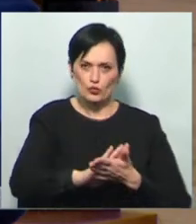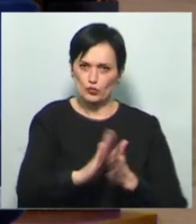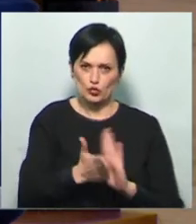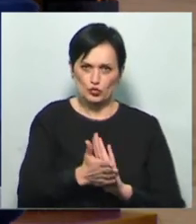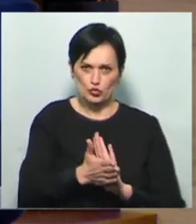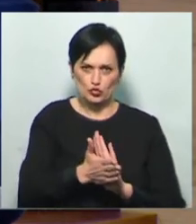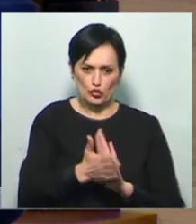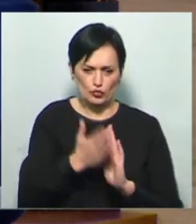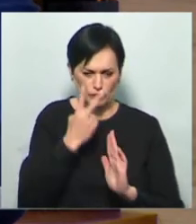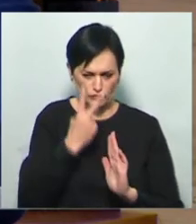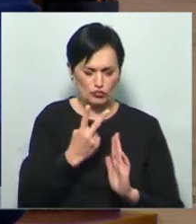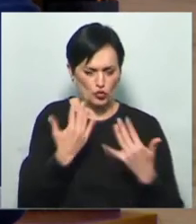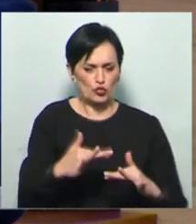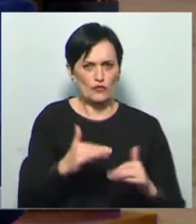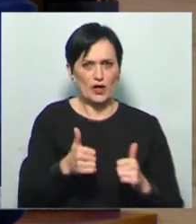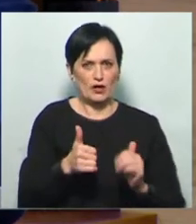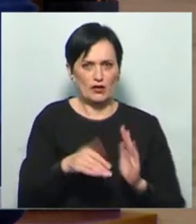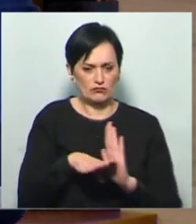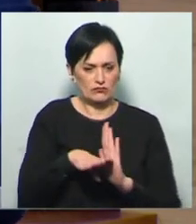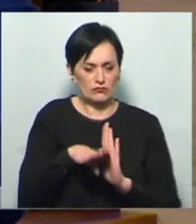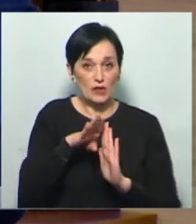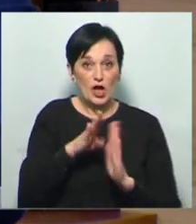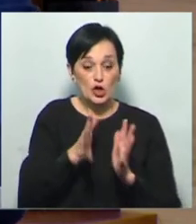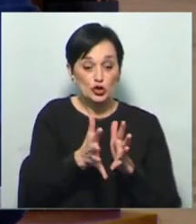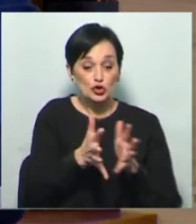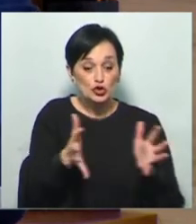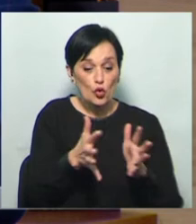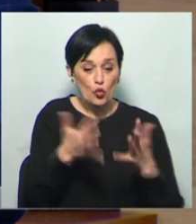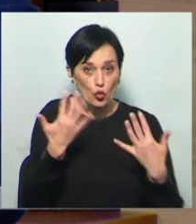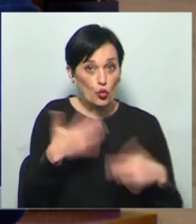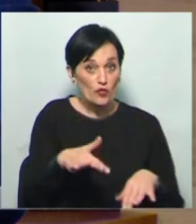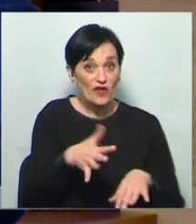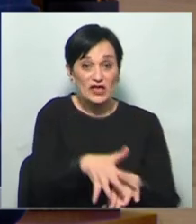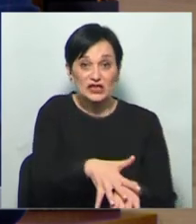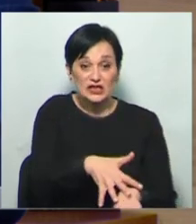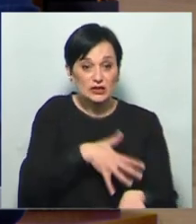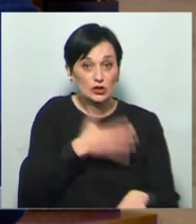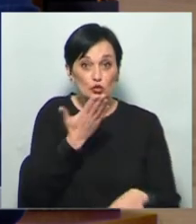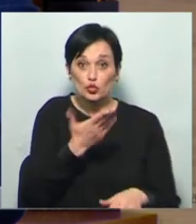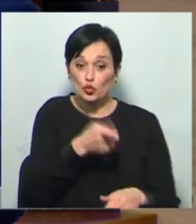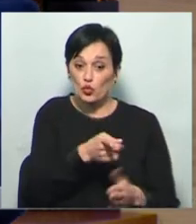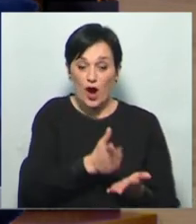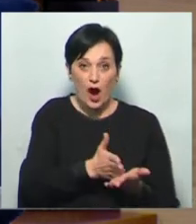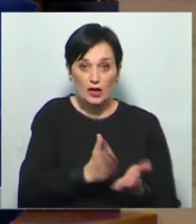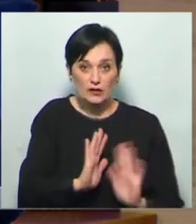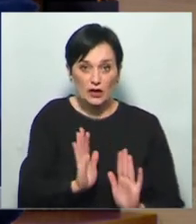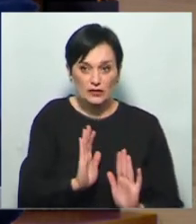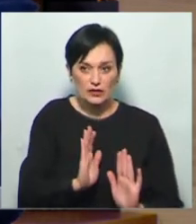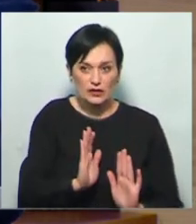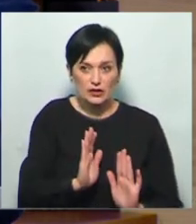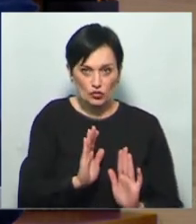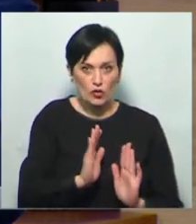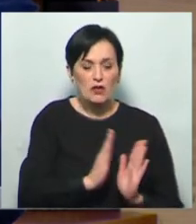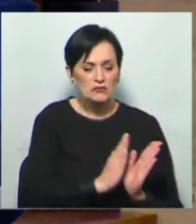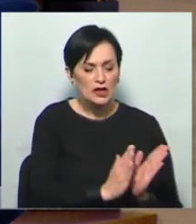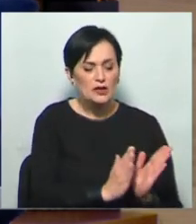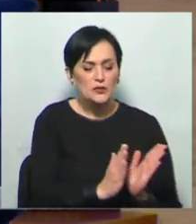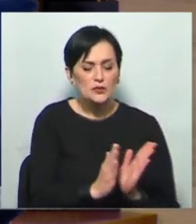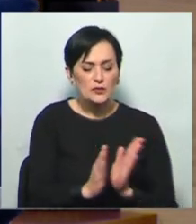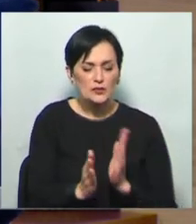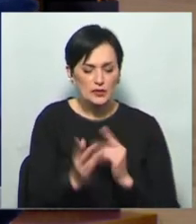ეს შეშუპებაც თუ რა თქმა უნდა ძალიან დიდი ხანი არ არის, რაც გრძელდება, ლაგდება